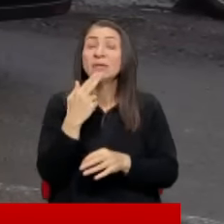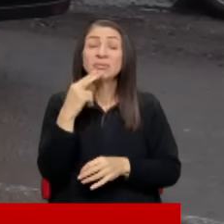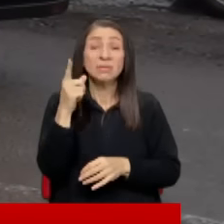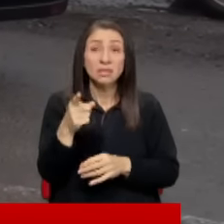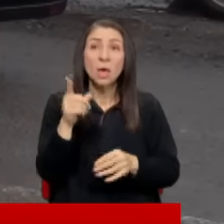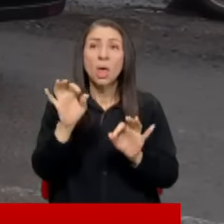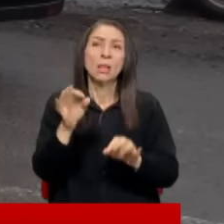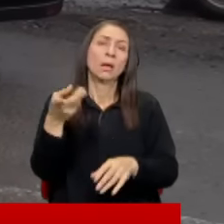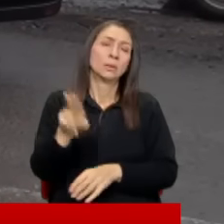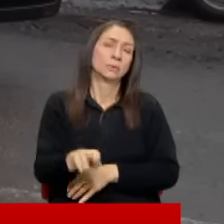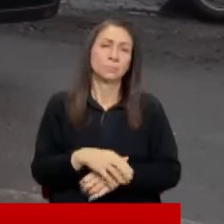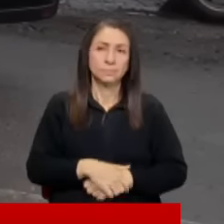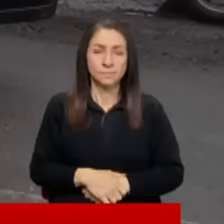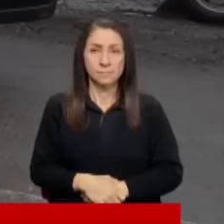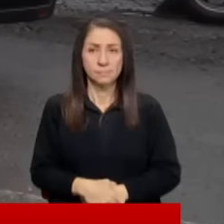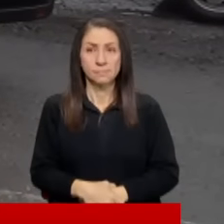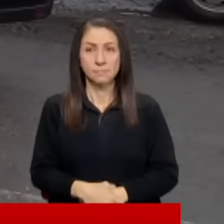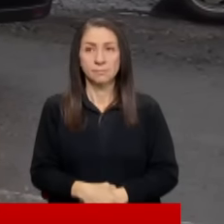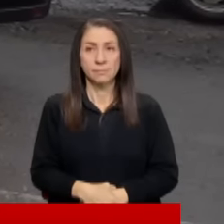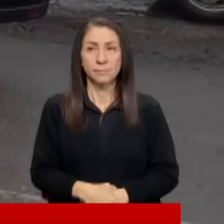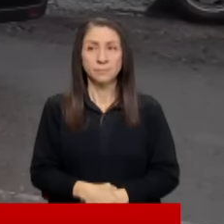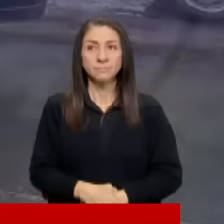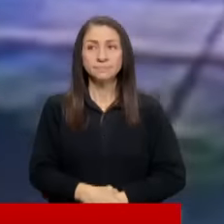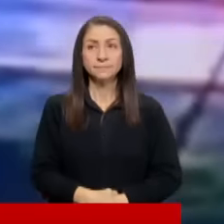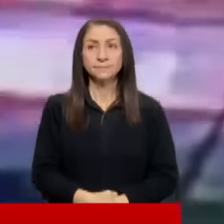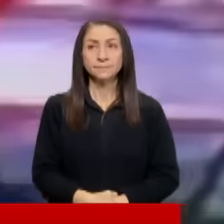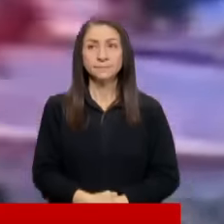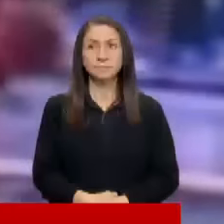kaza anında yaşamını yitirdi.